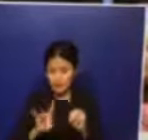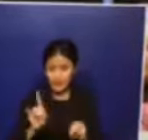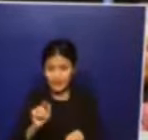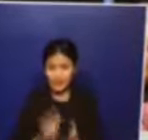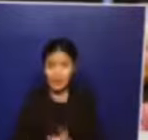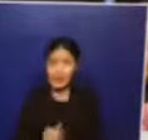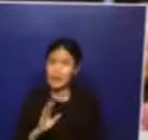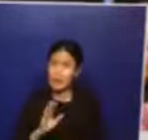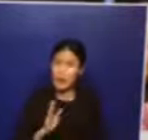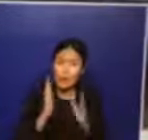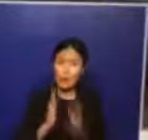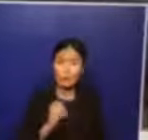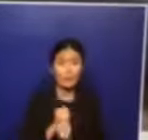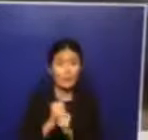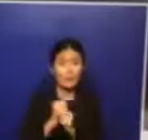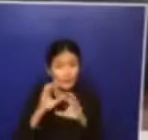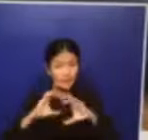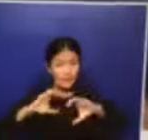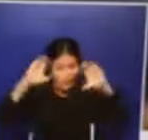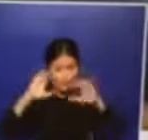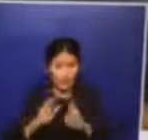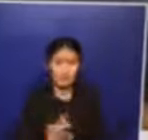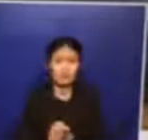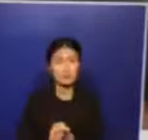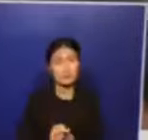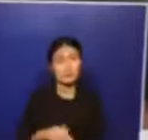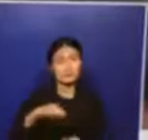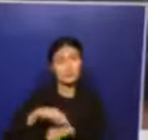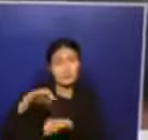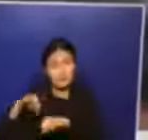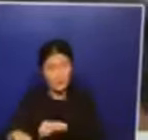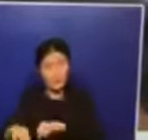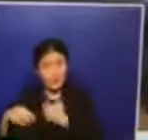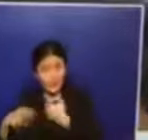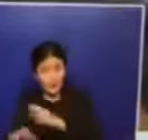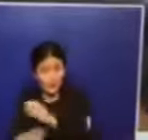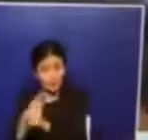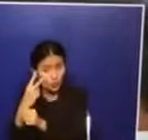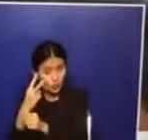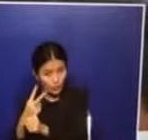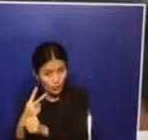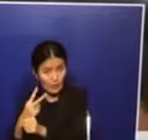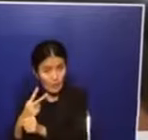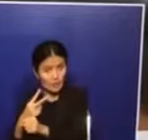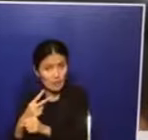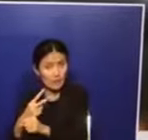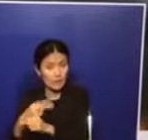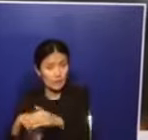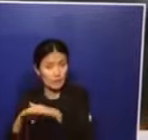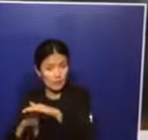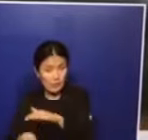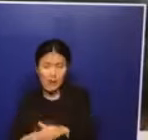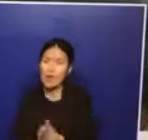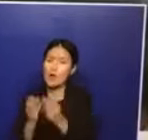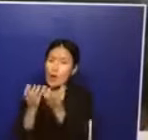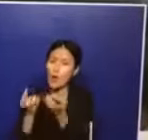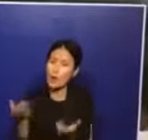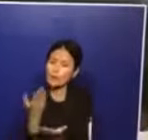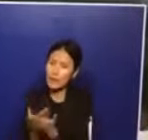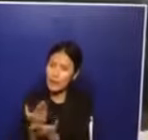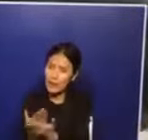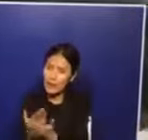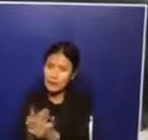รัฐทุกตำแหน่งรวมทั้งที่พ้นตำแหน่งไปแล้วไม่เกิน2ปีรับทรัพย์สินหรือประโยชน์อื่นใดอันอาจคำนวณได้เป็นเงิน